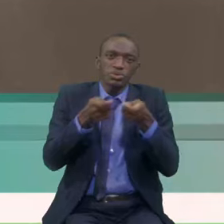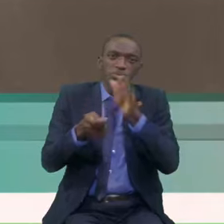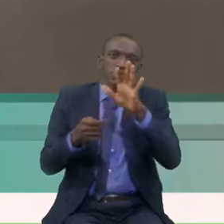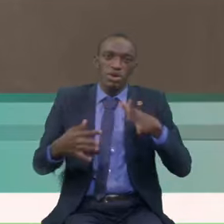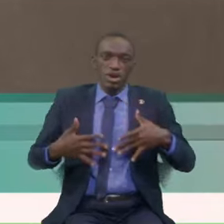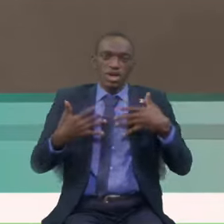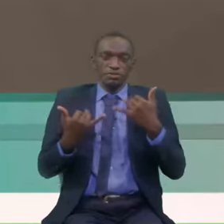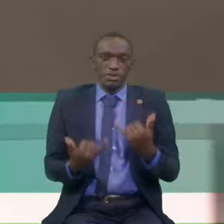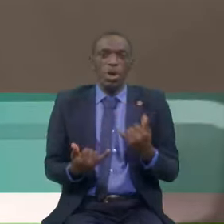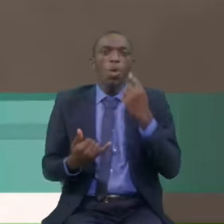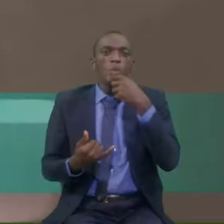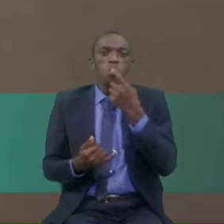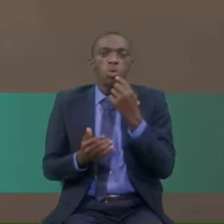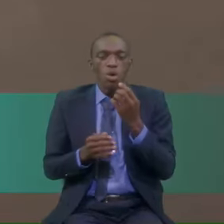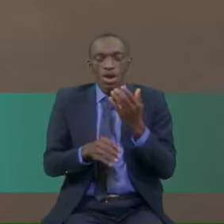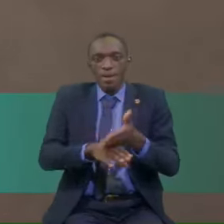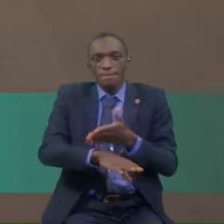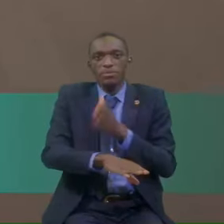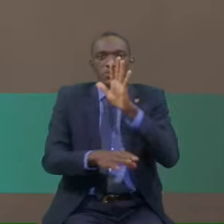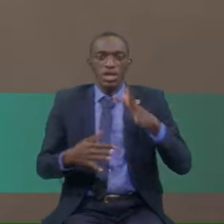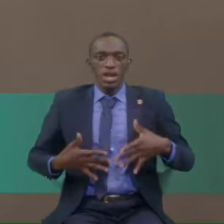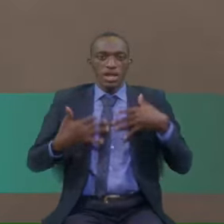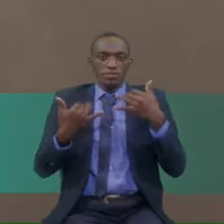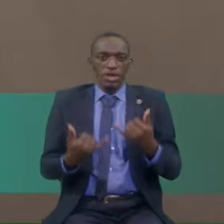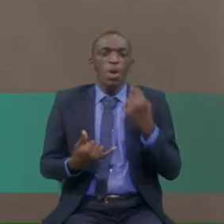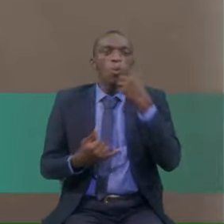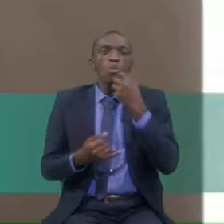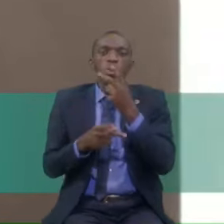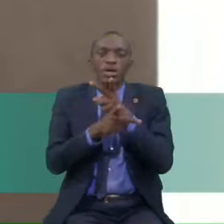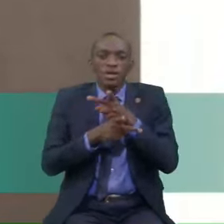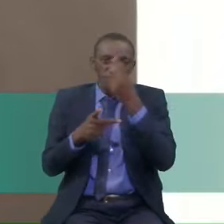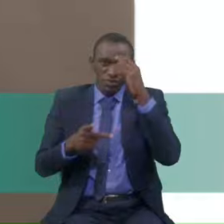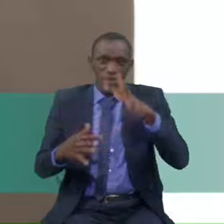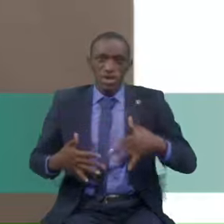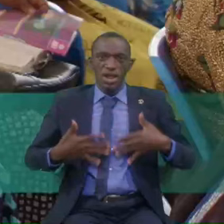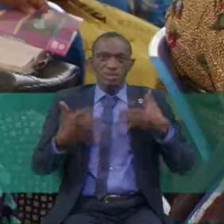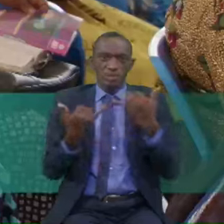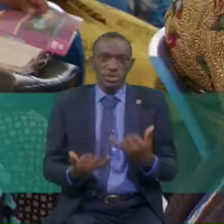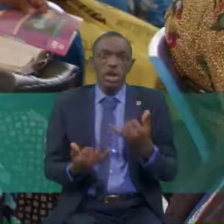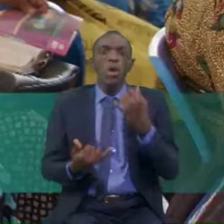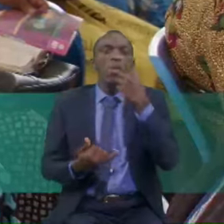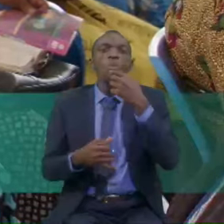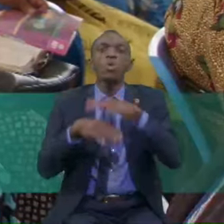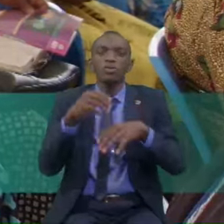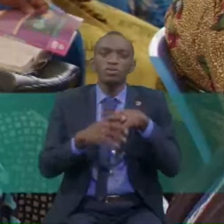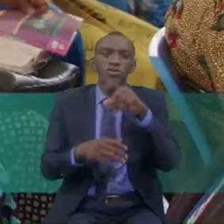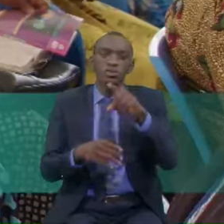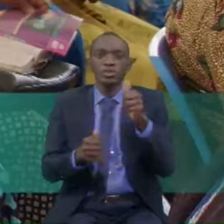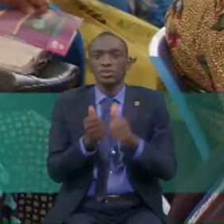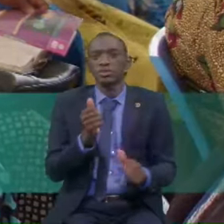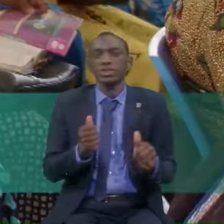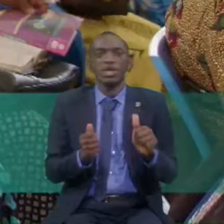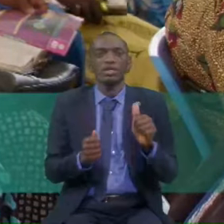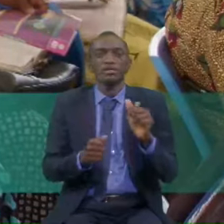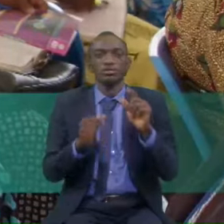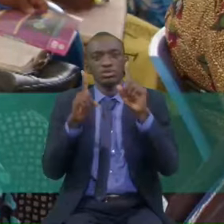va améliorer votre vie maintenant? Qui va prendre soin de votre vie maintenant? Qui va vous consoler dans les épreuves,